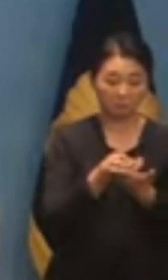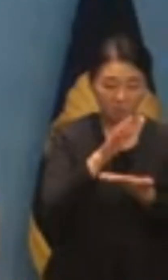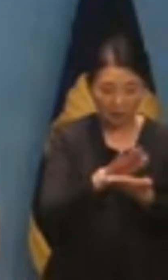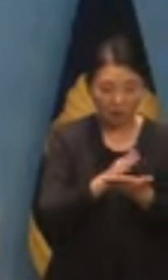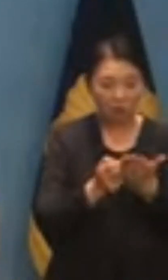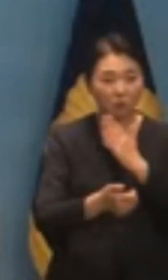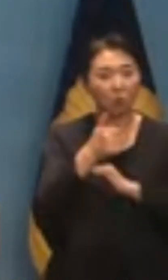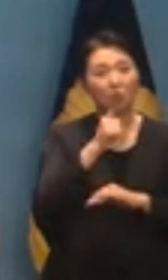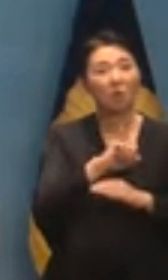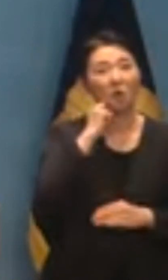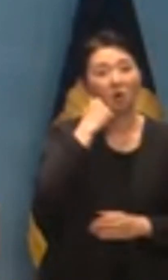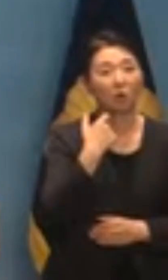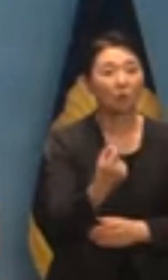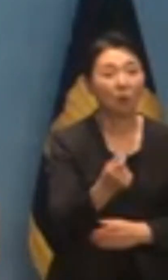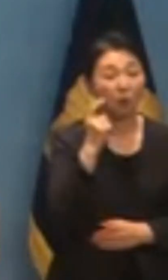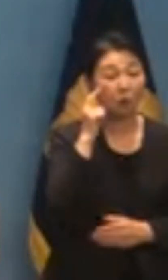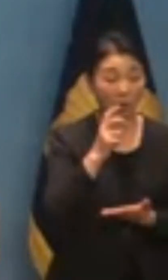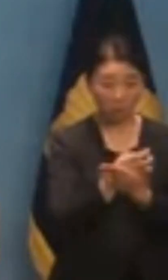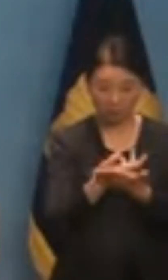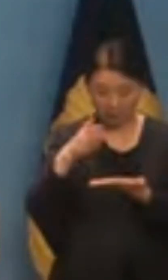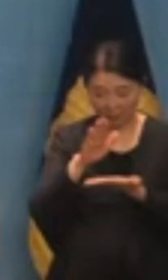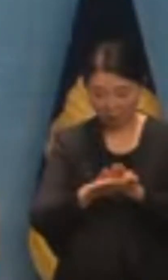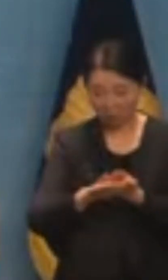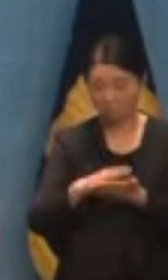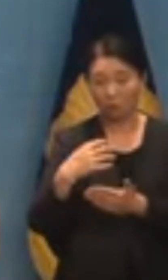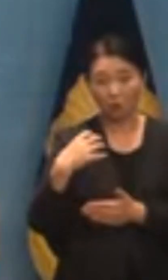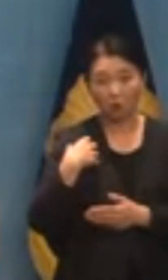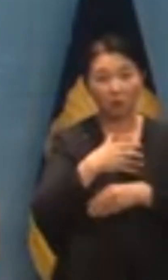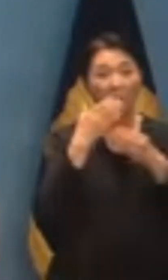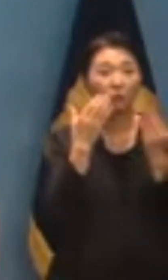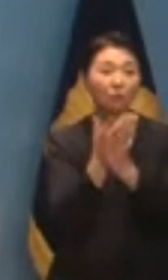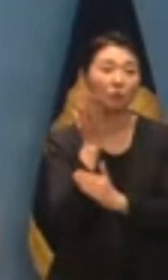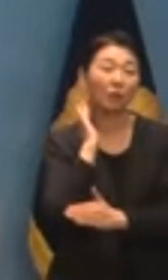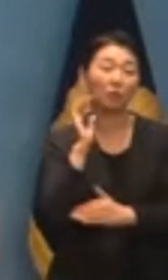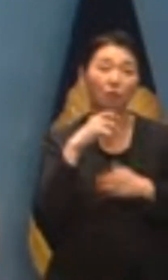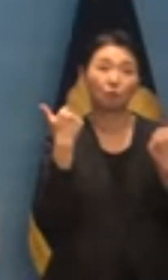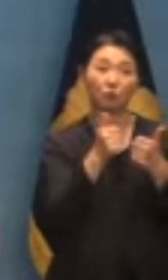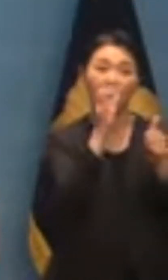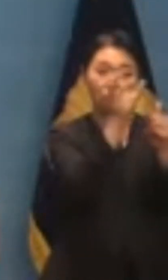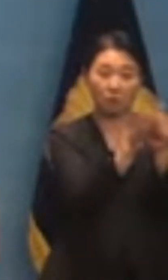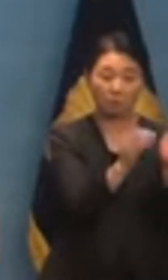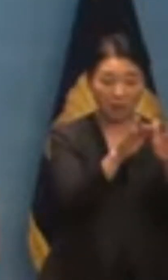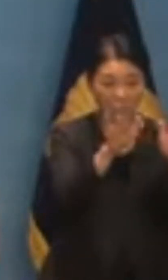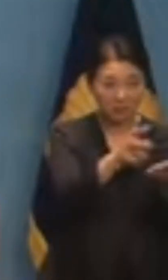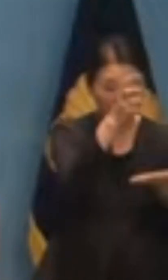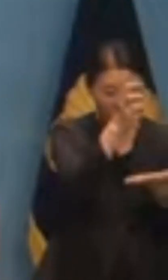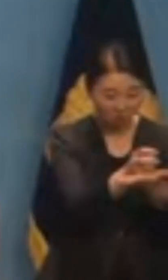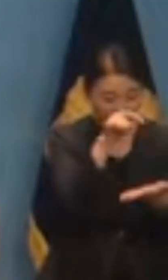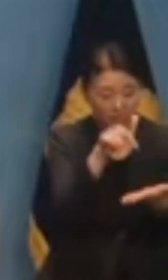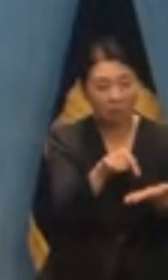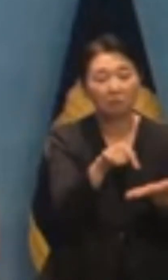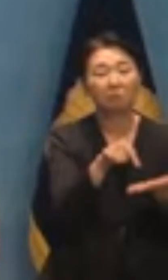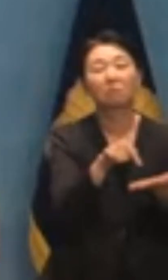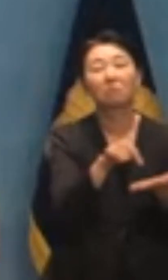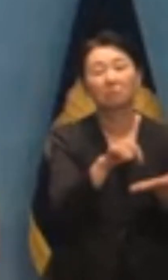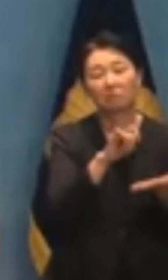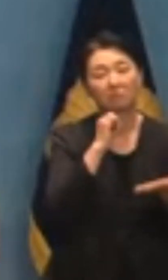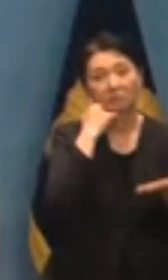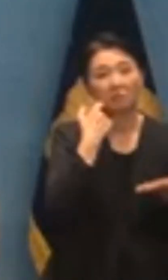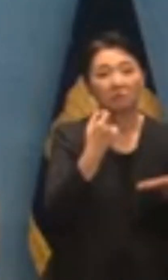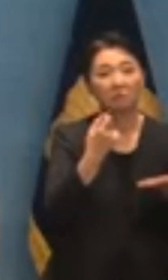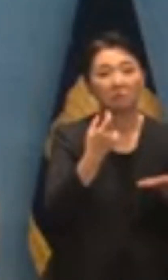매우 어렵습니다. 개헌에 관한 모든 권한을 대통령과 국회에 위임한 현행 헌법에서는 특히나